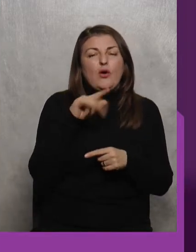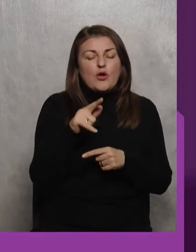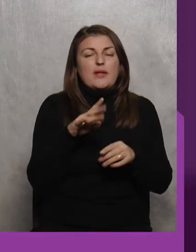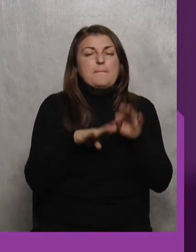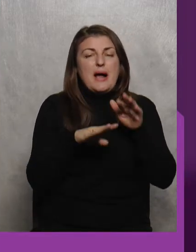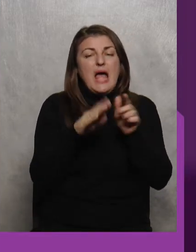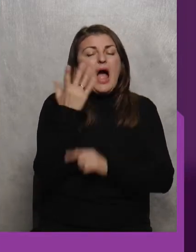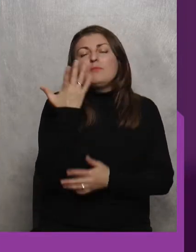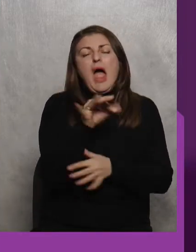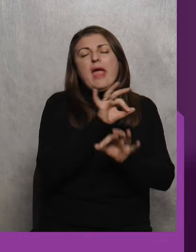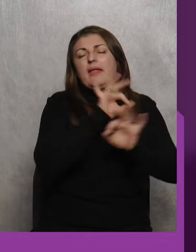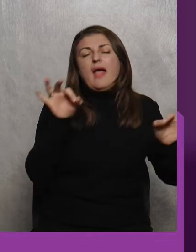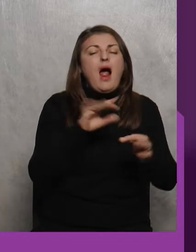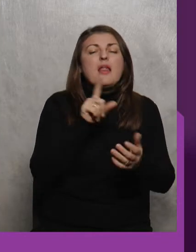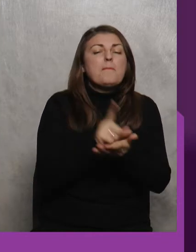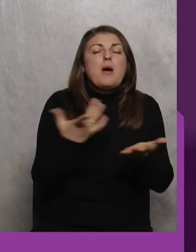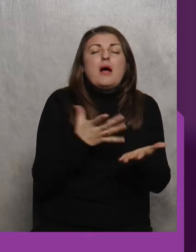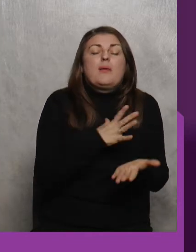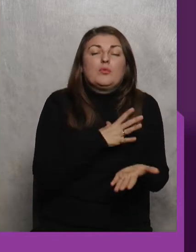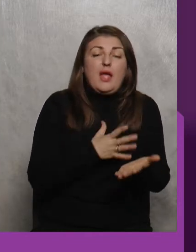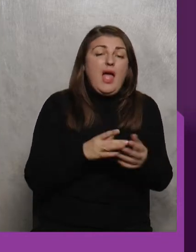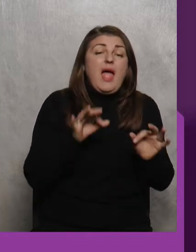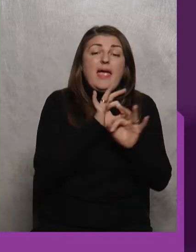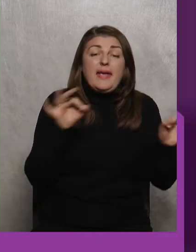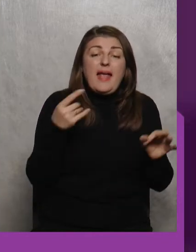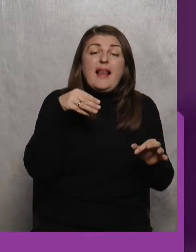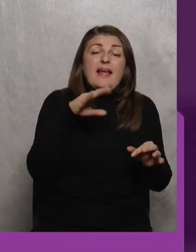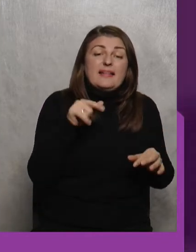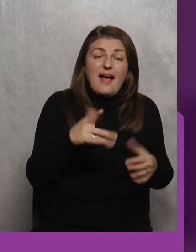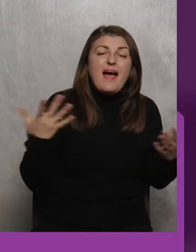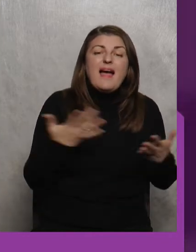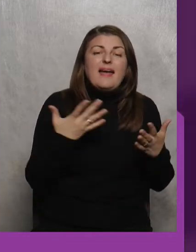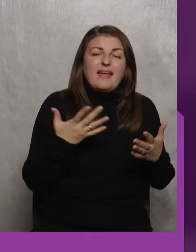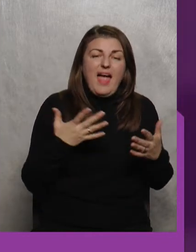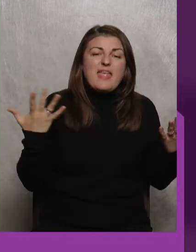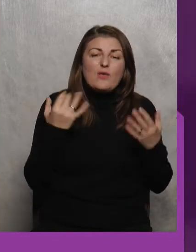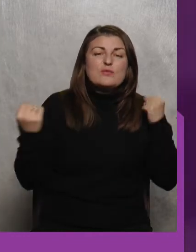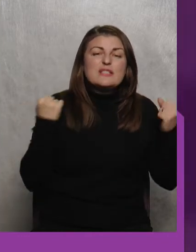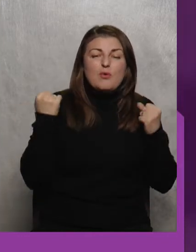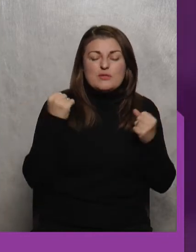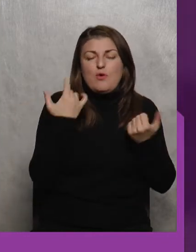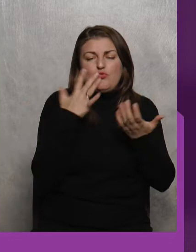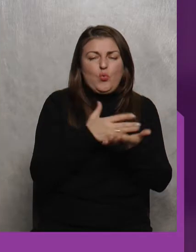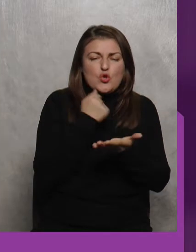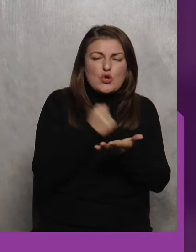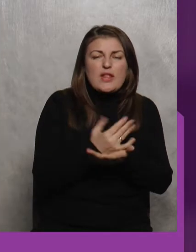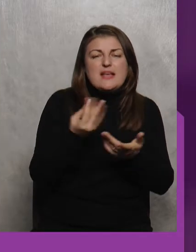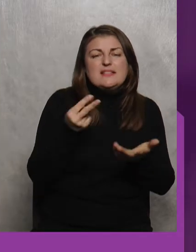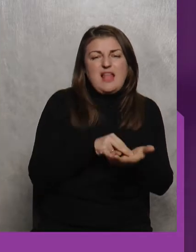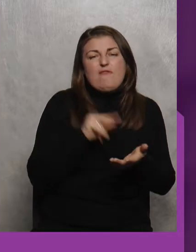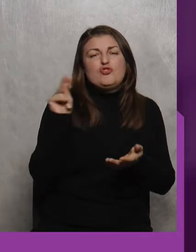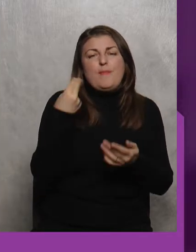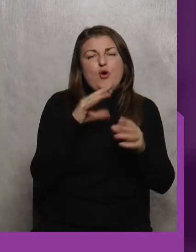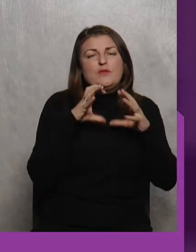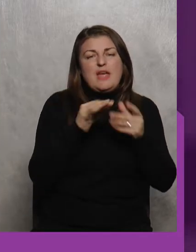А ідеальна, яка вона має бути? Ідеальна та, яку спортсмен удосконалив і став чемпіоном світу,